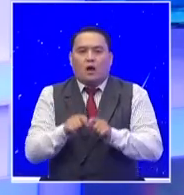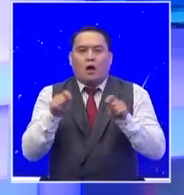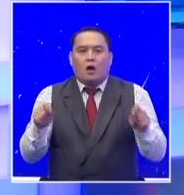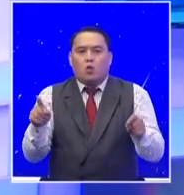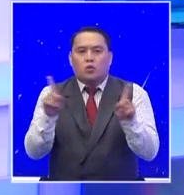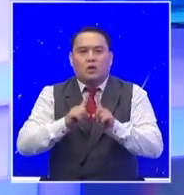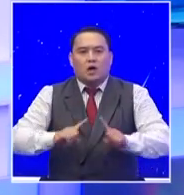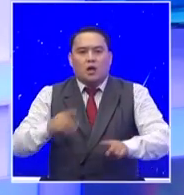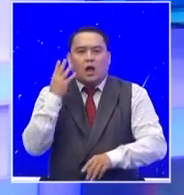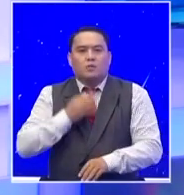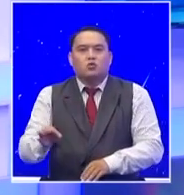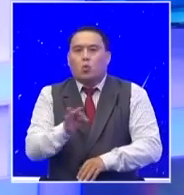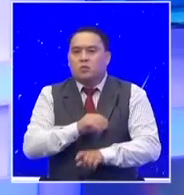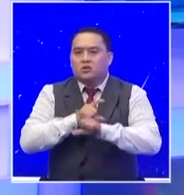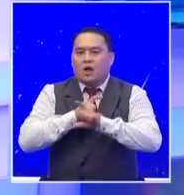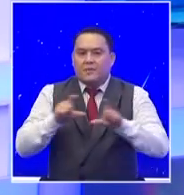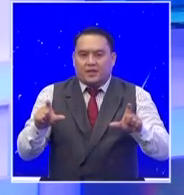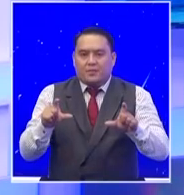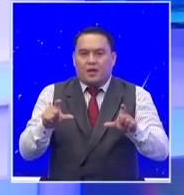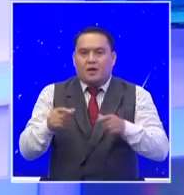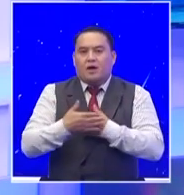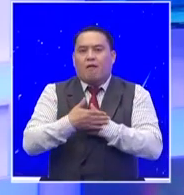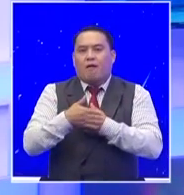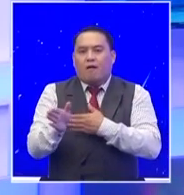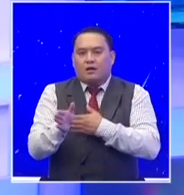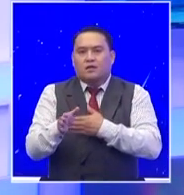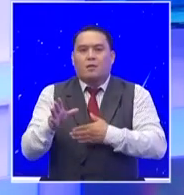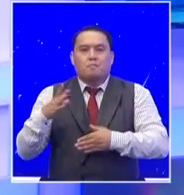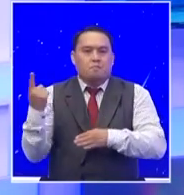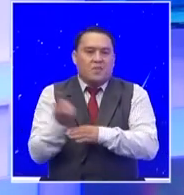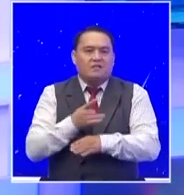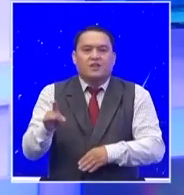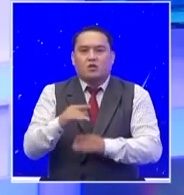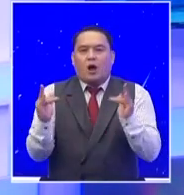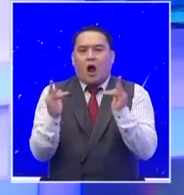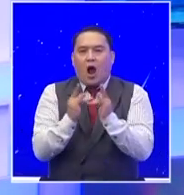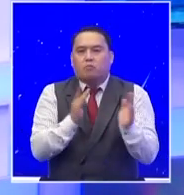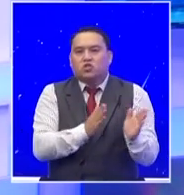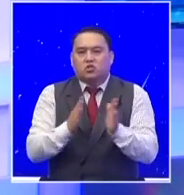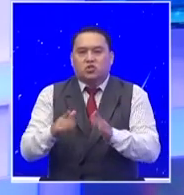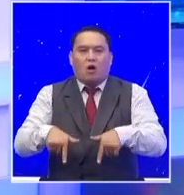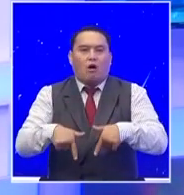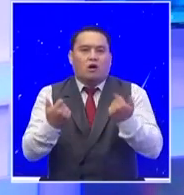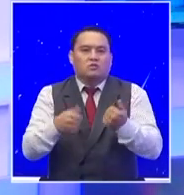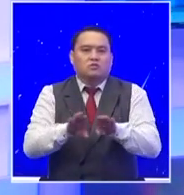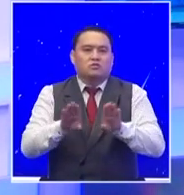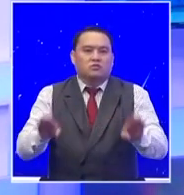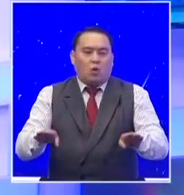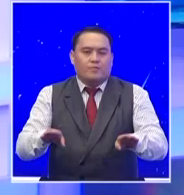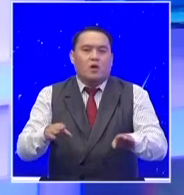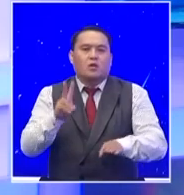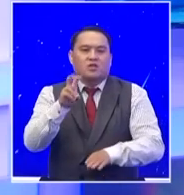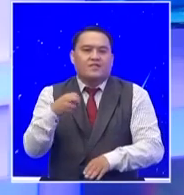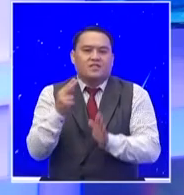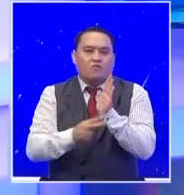открытие уникального в Алматинской области объекта. Свои двери распахнуло первое в регионе общежитие отельного типа. В новом объекте будет